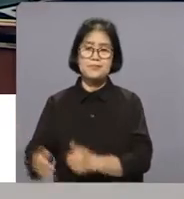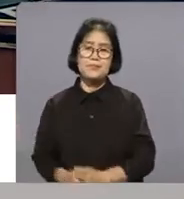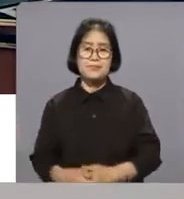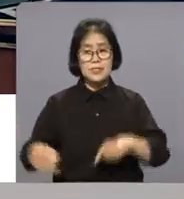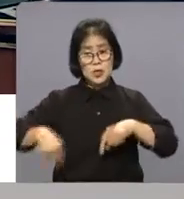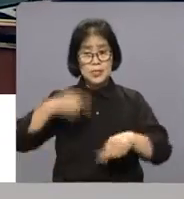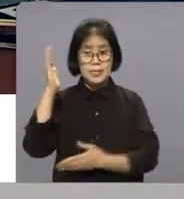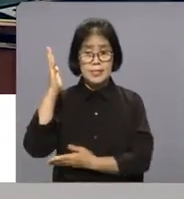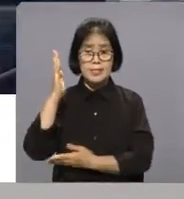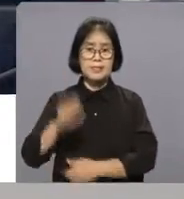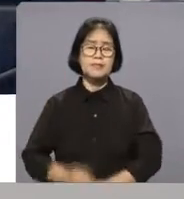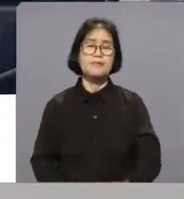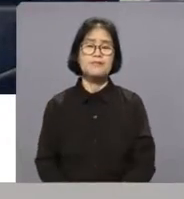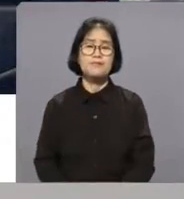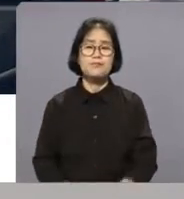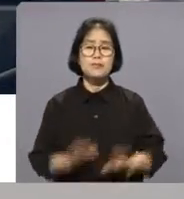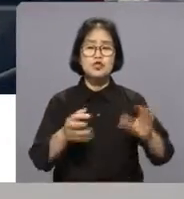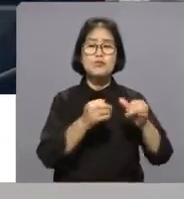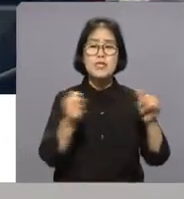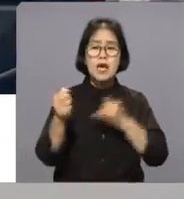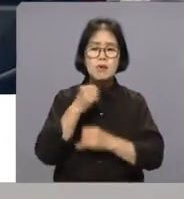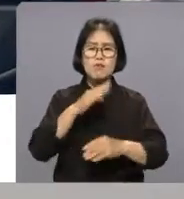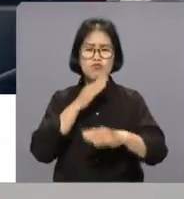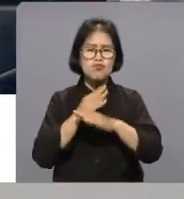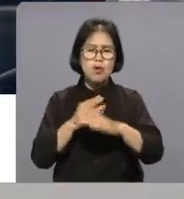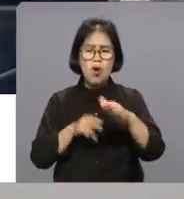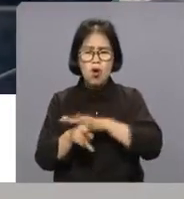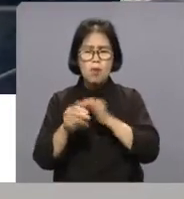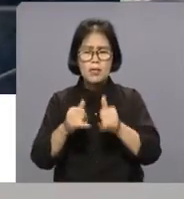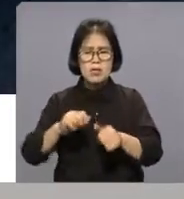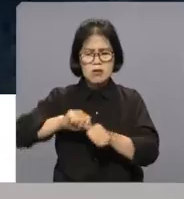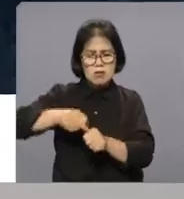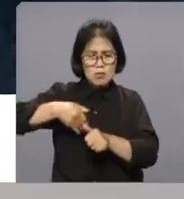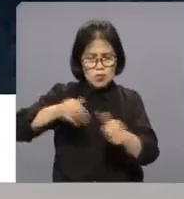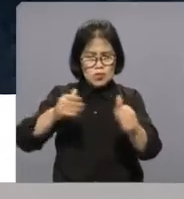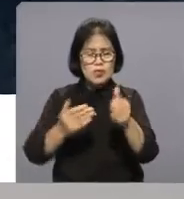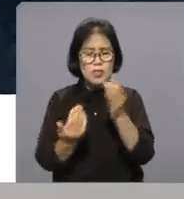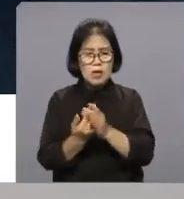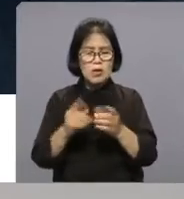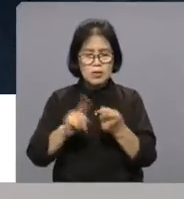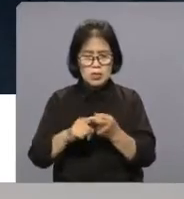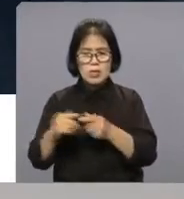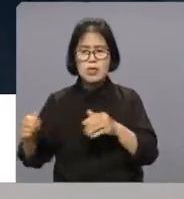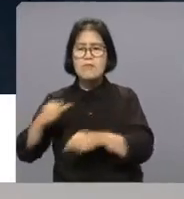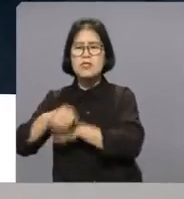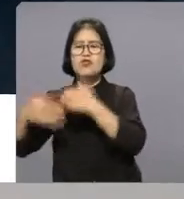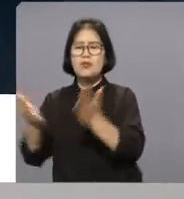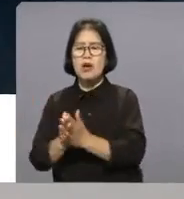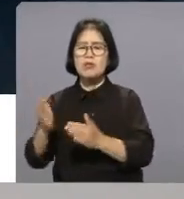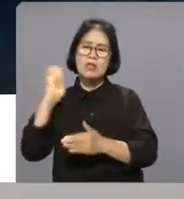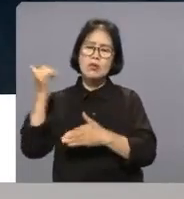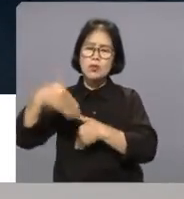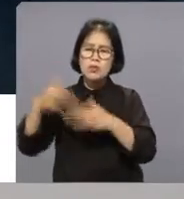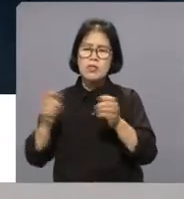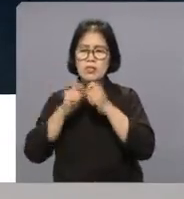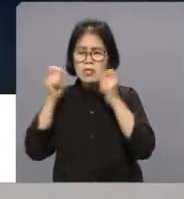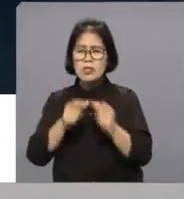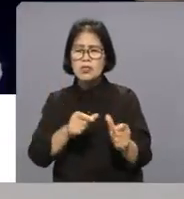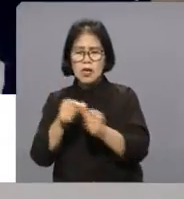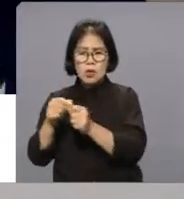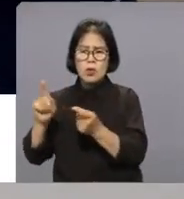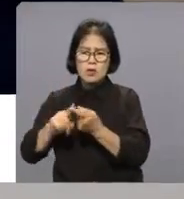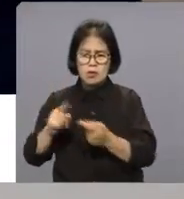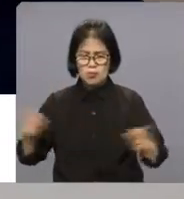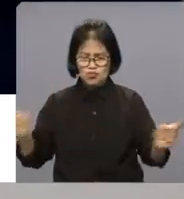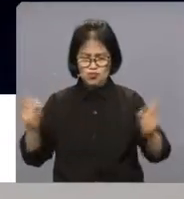정치권으로 갑니다. 국민의힘은 탈북 어민 강제 북송 사건을 놓고 민주당은 대통령실 사적 채용 논란을 두고